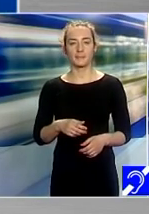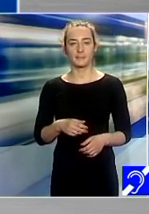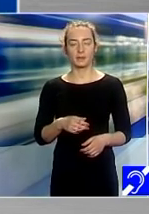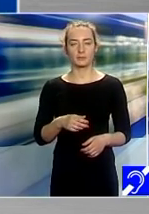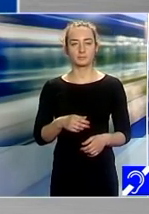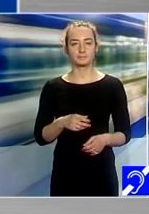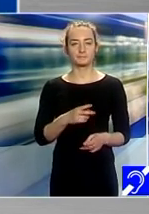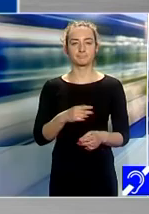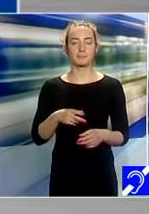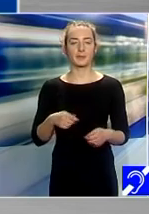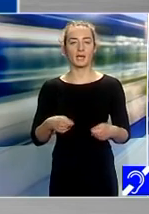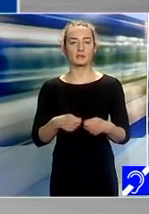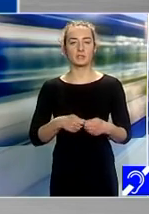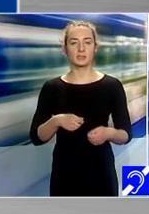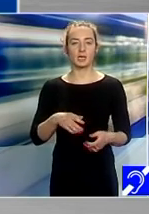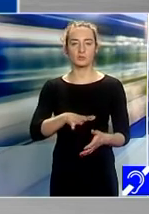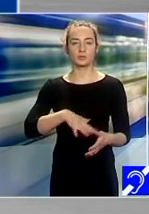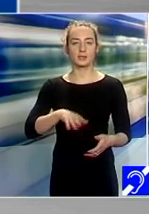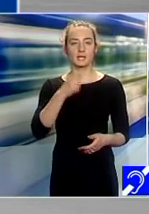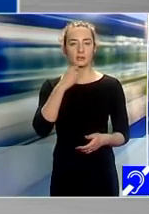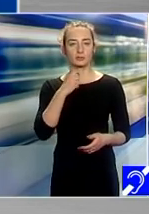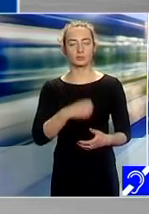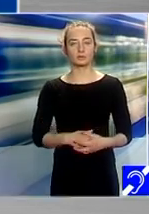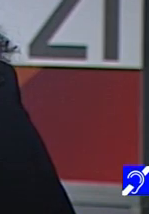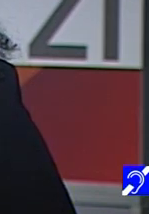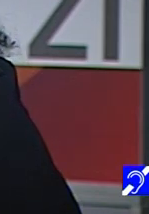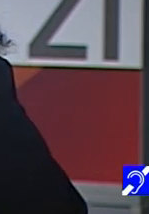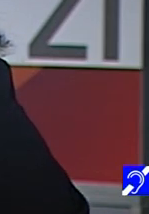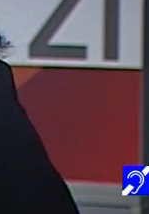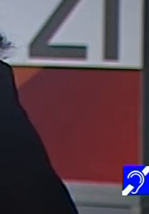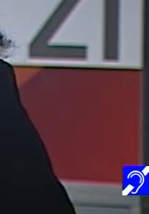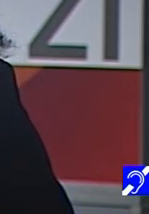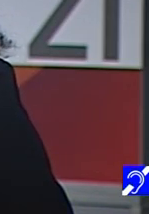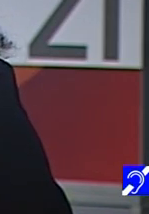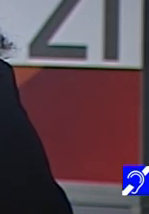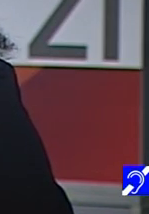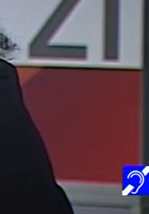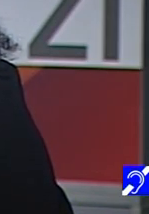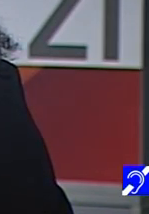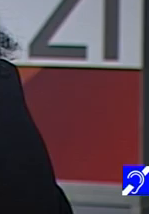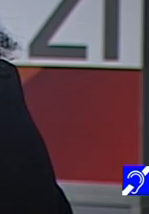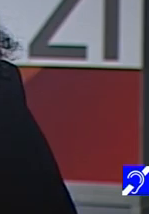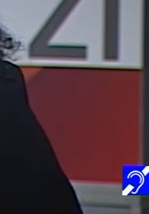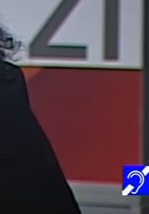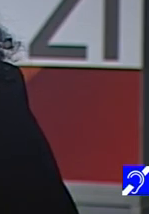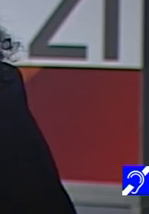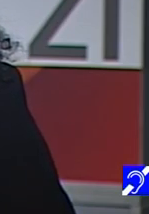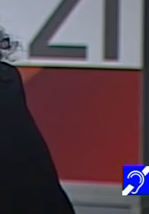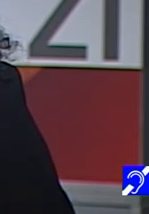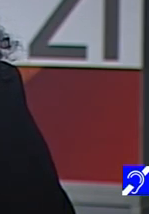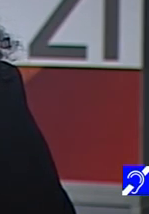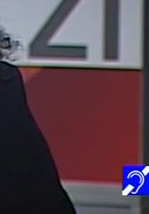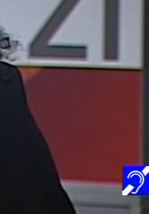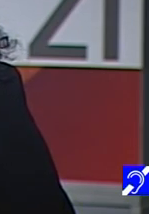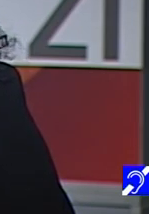pentru Plăți și Inspecție Socială Cluj. Bună ziua, bine ați venit! Bună ziua și mulțumesc pentru invitație! Cu drag! Mai ales că se